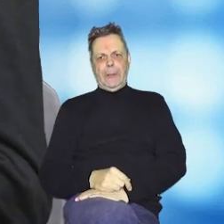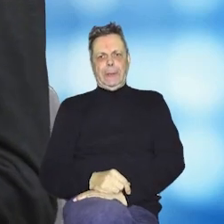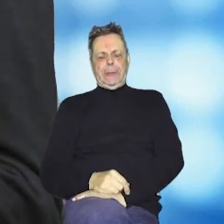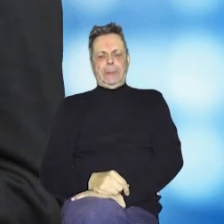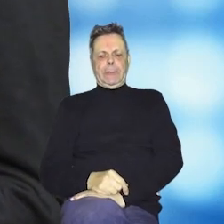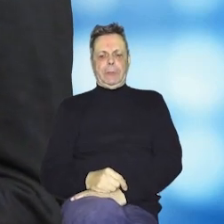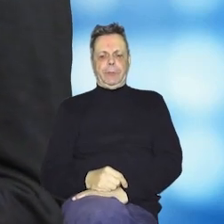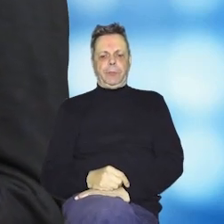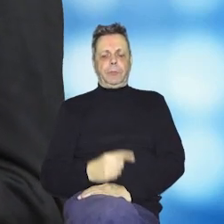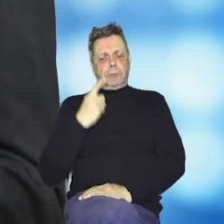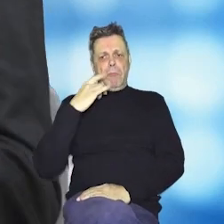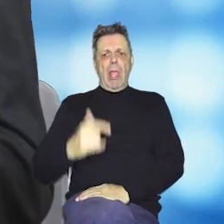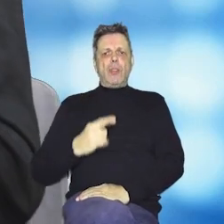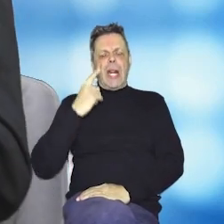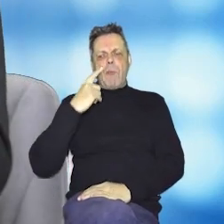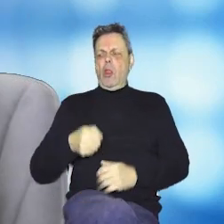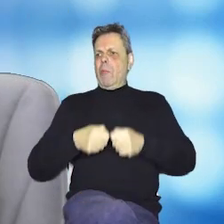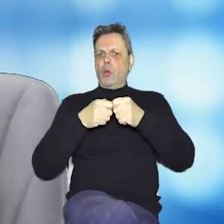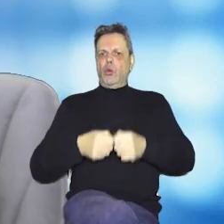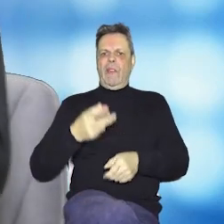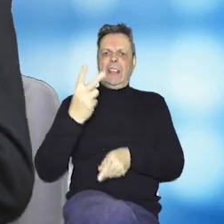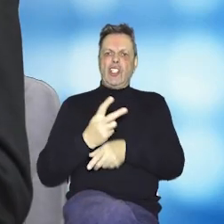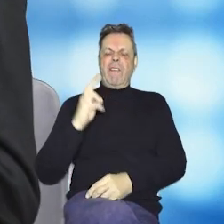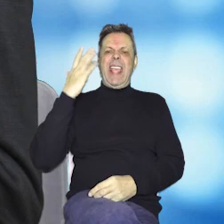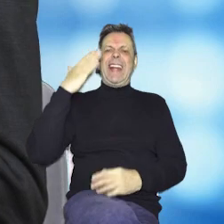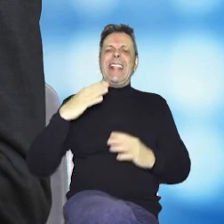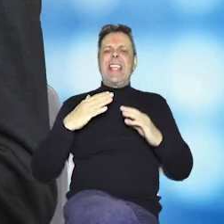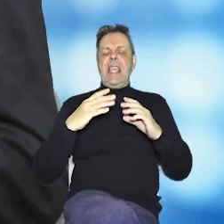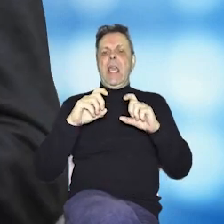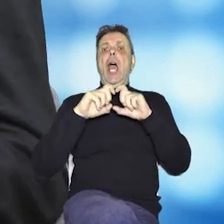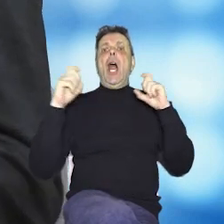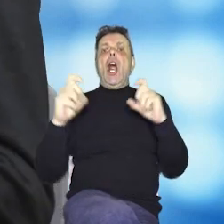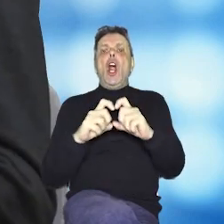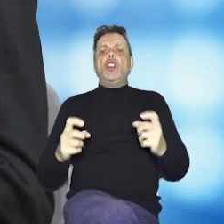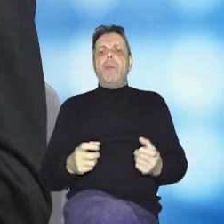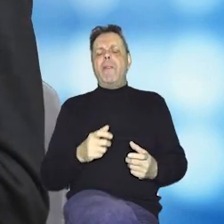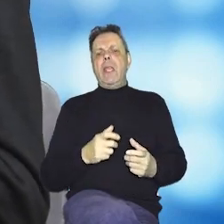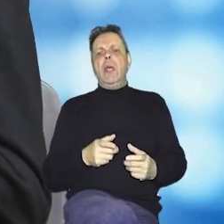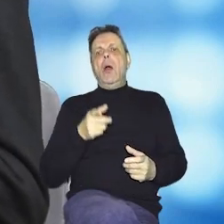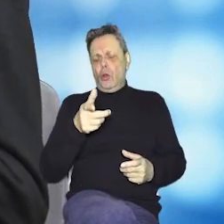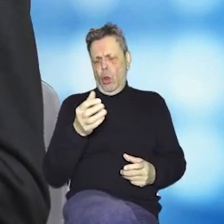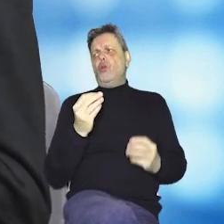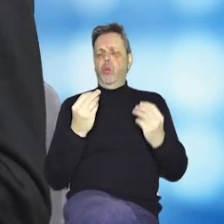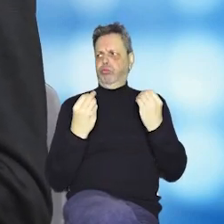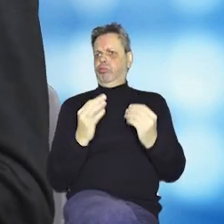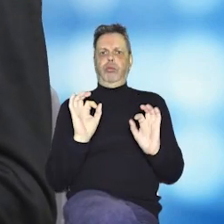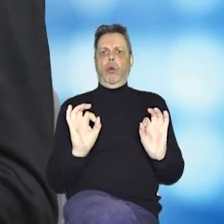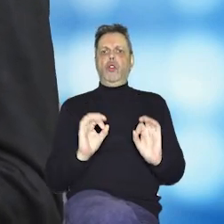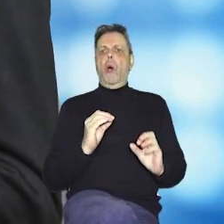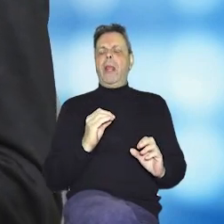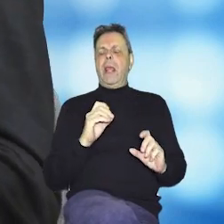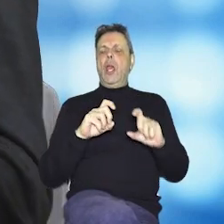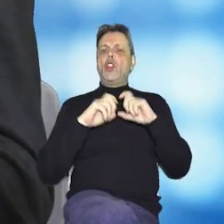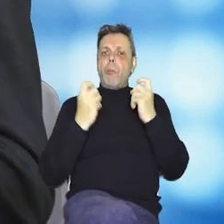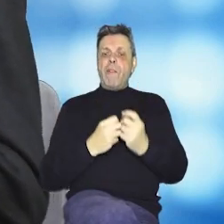ako pogledamo, društveni, državni, odnosno gradski domovi su dobri domovi.